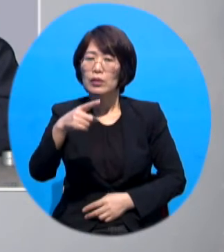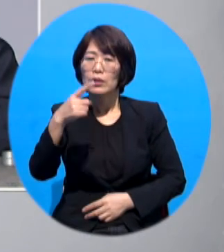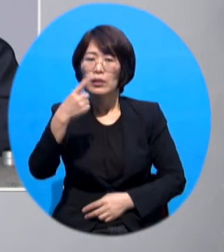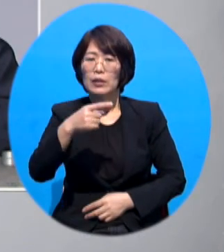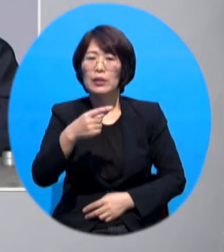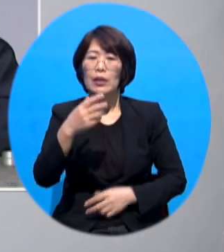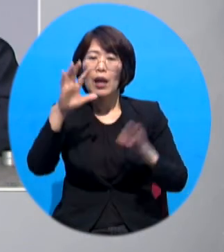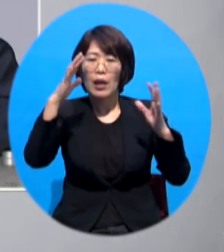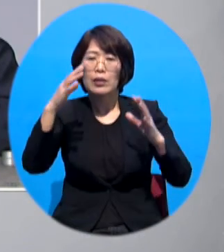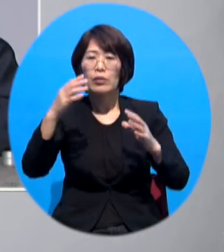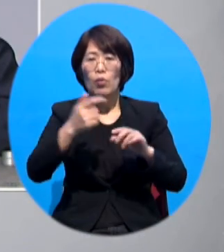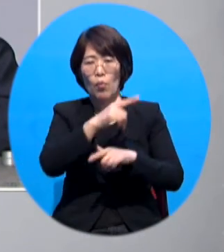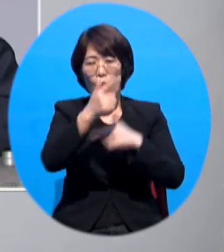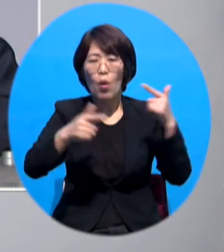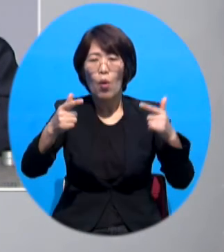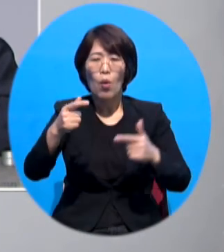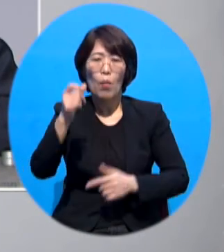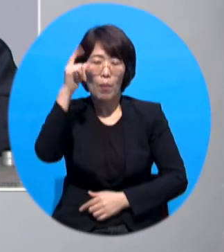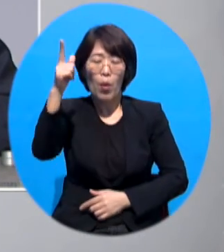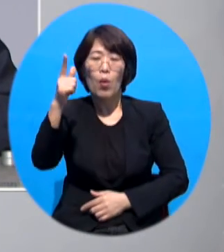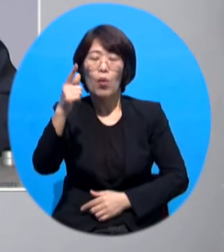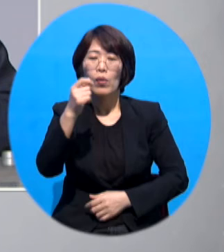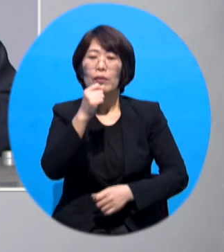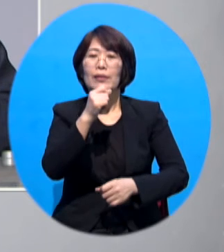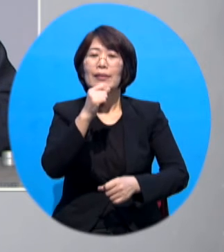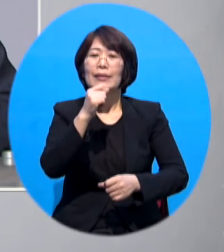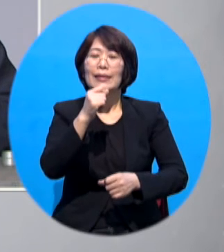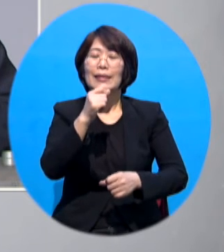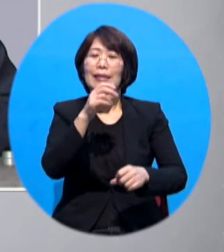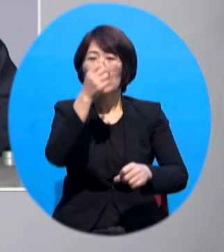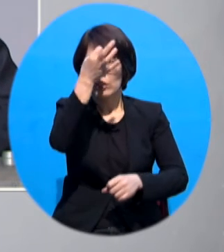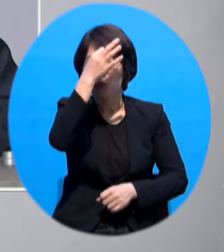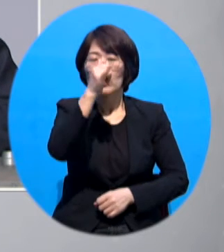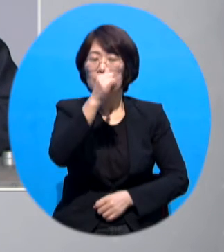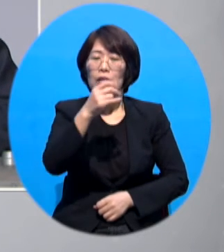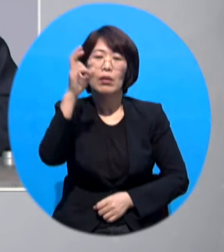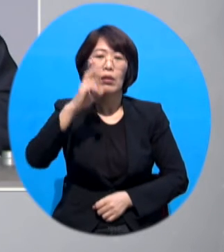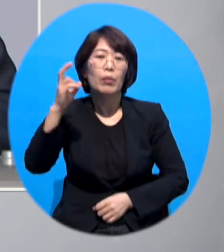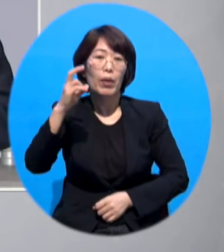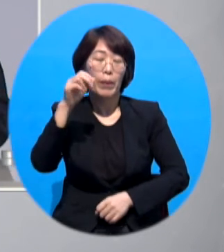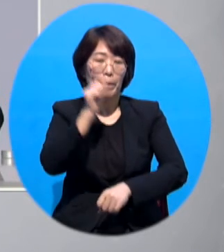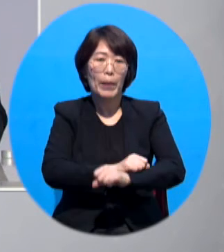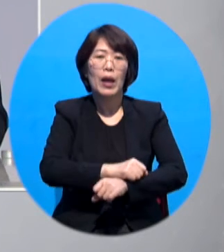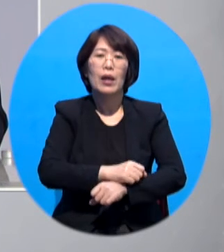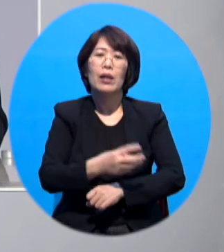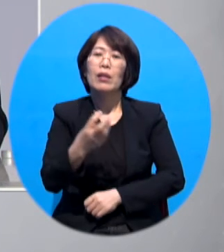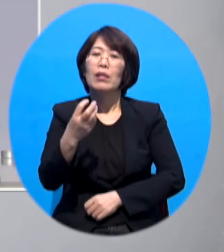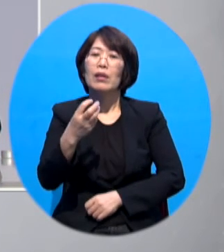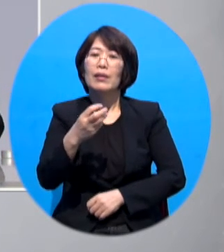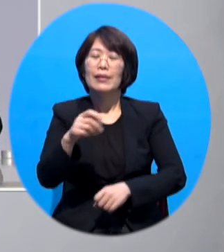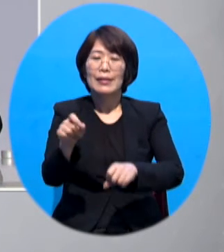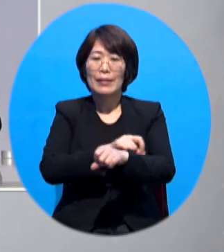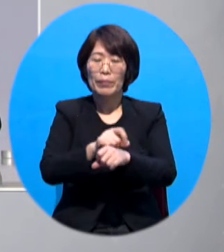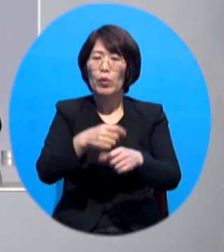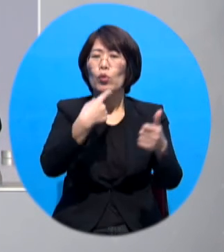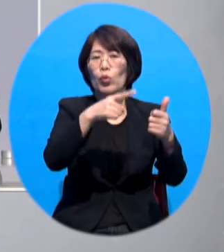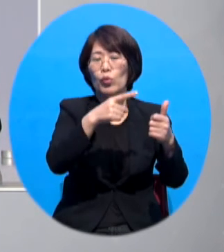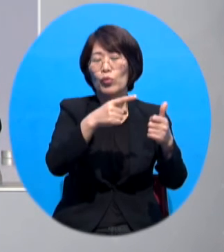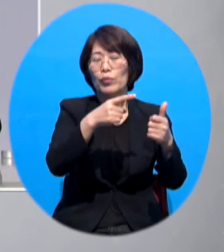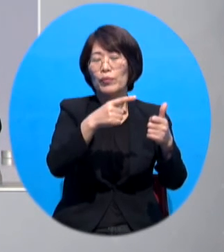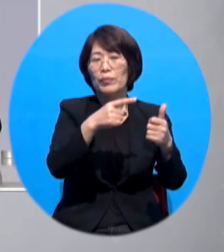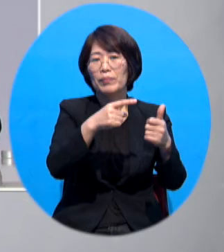우월적 지능을 가지고 있습니다 예를 들어서 음악적 지능이 뛰어난 아이들은 우리가 수월성 교육을 하면 특기 적성 교육 이라고 표현 하거든요